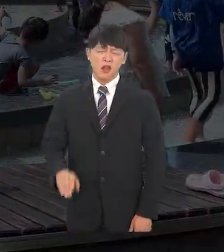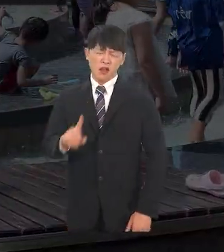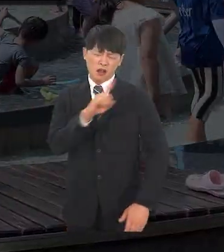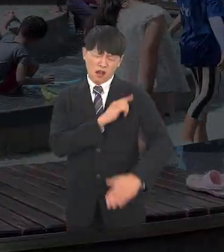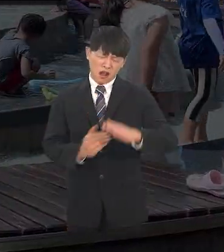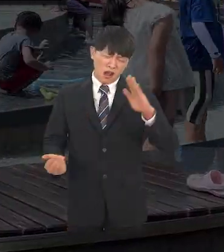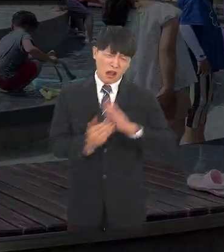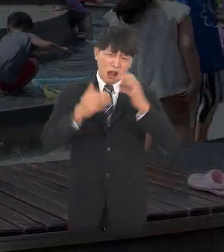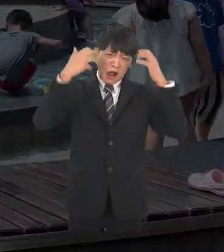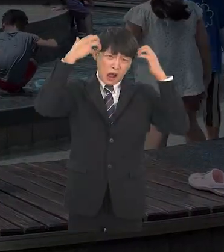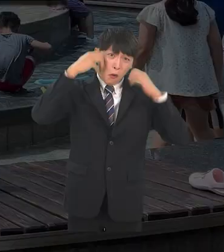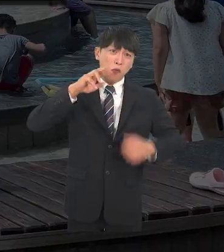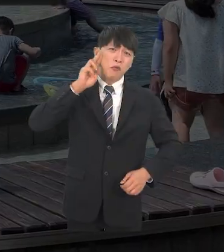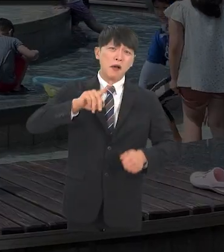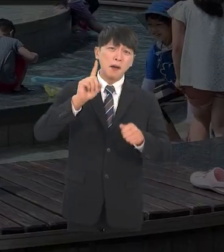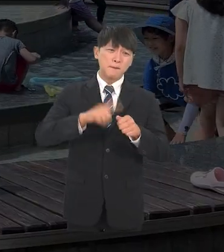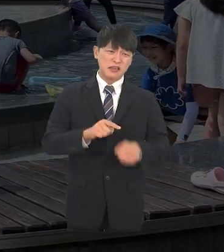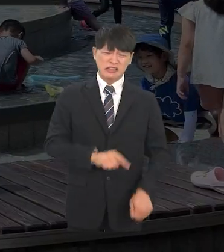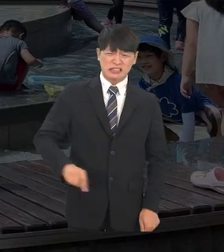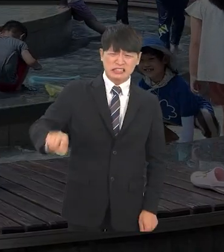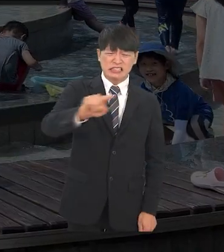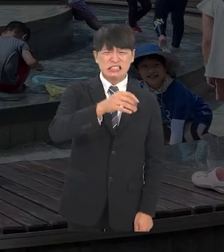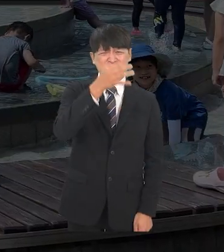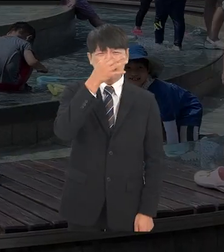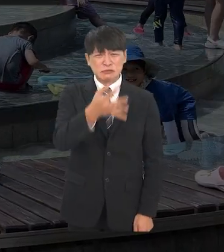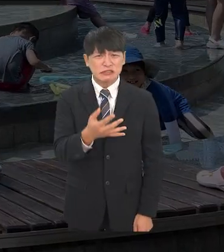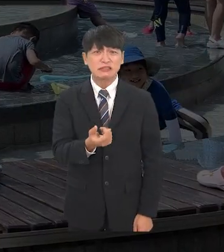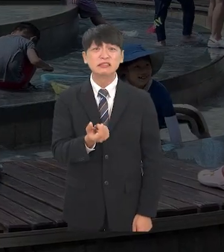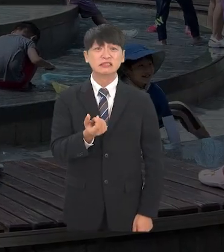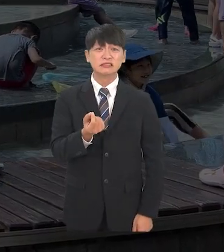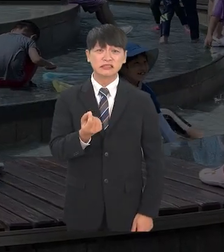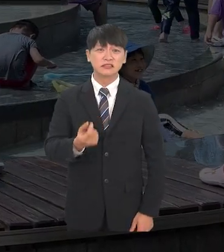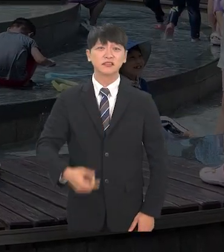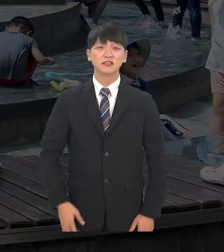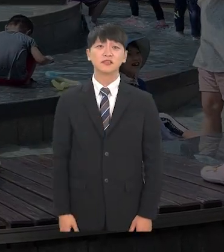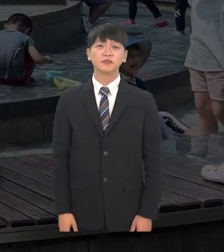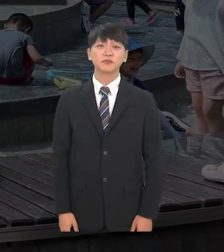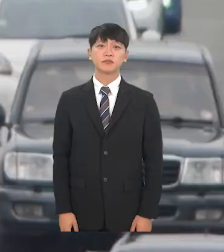역대급 폭염으로 아마 많은 사람들이 힘들었을 것 같은데요.